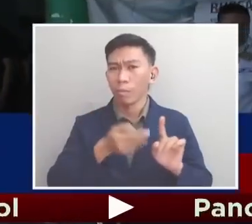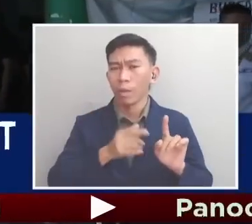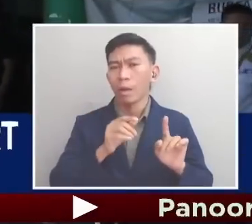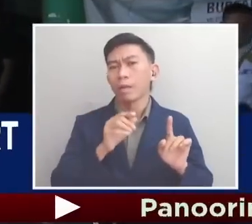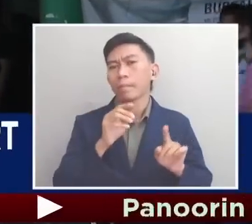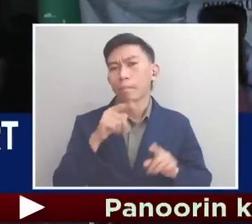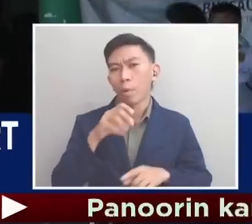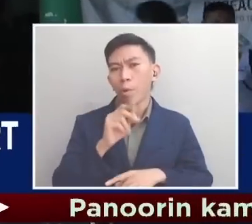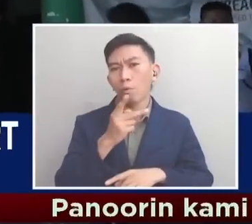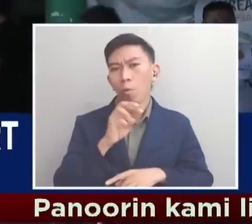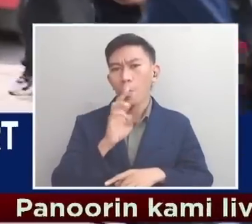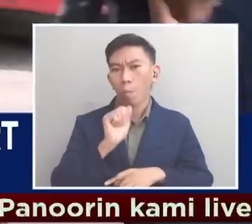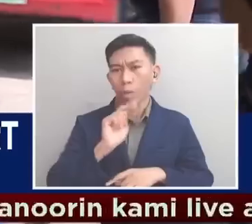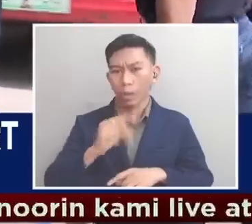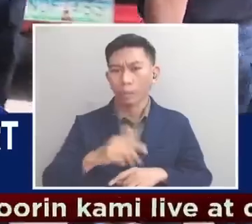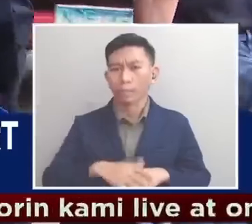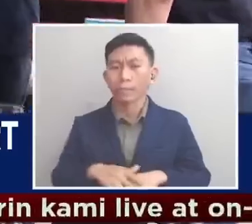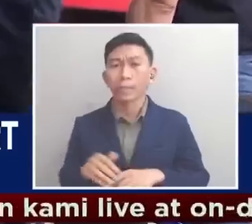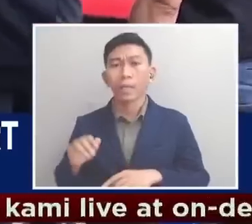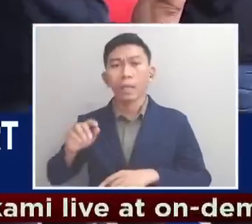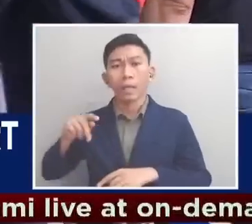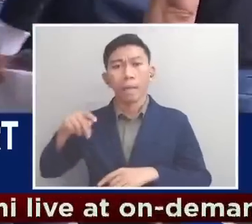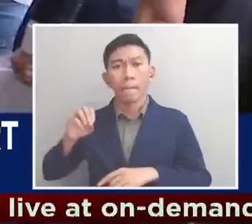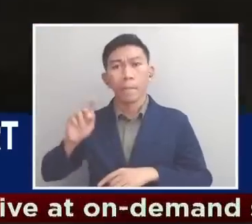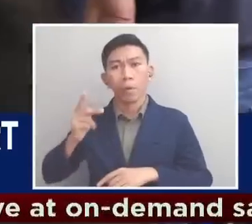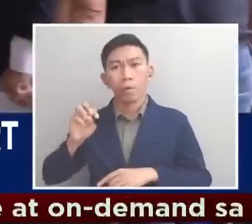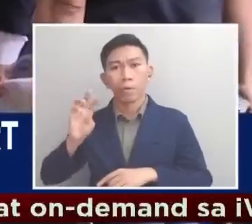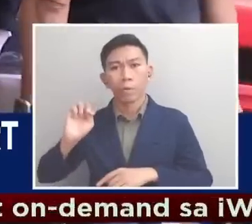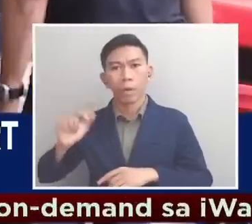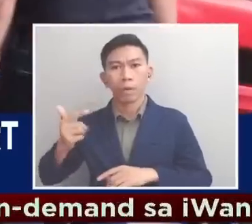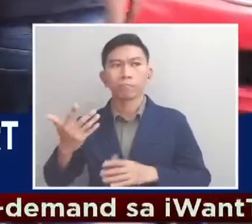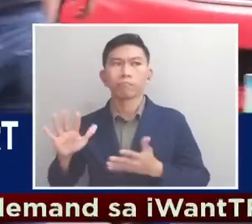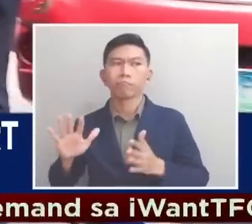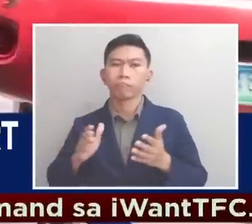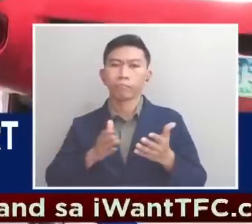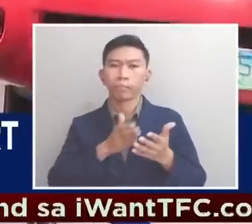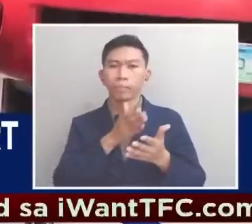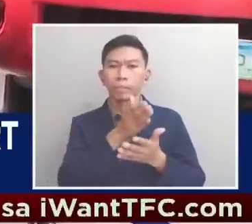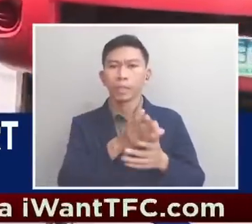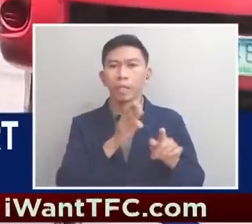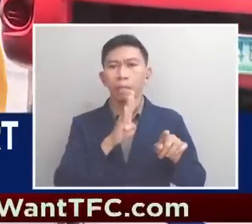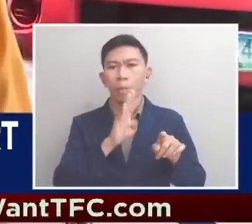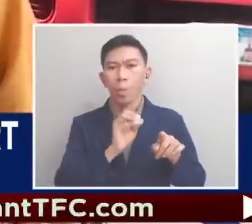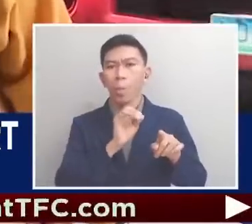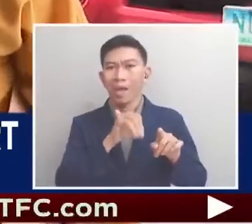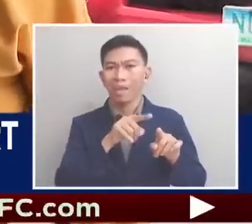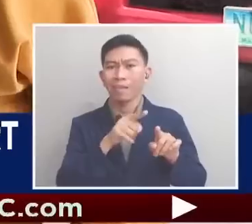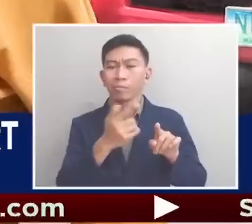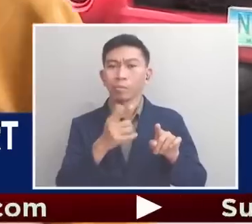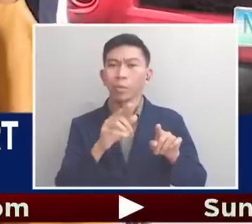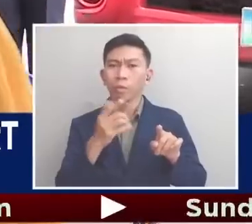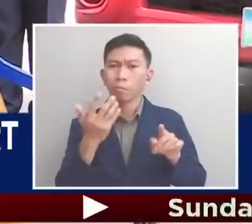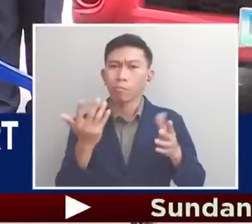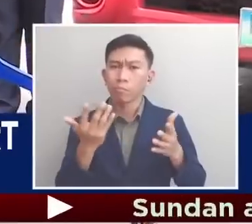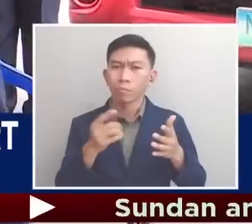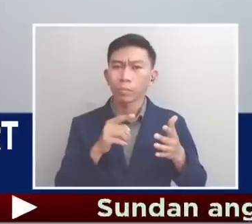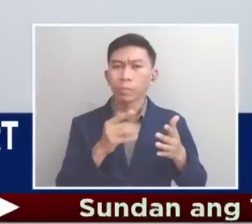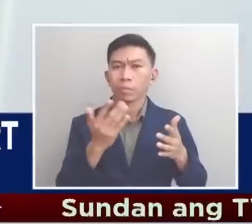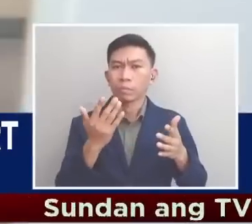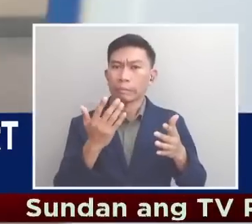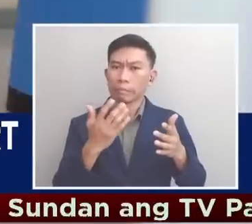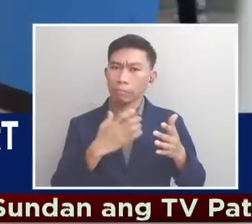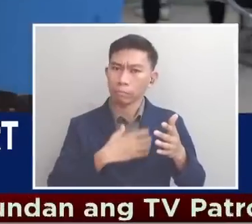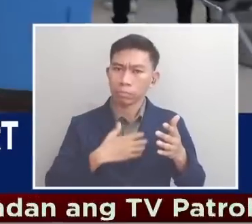Dumiretso sa Bureau of Immigration kanina umaga ang TV host at komedyana na si Pocwang para personal na ihain ng reklamo